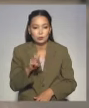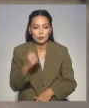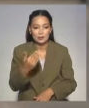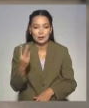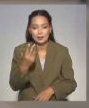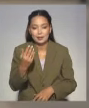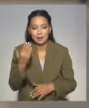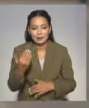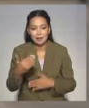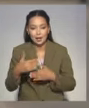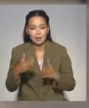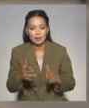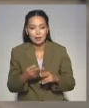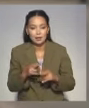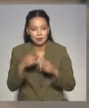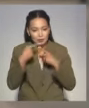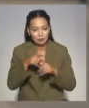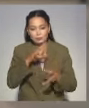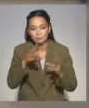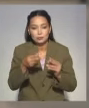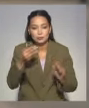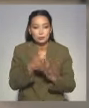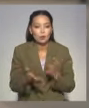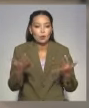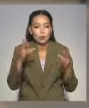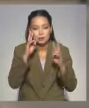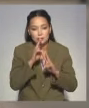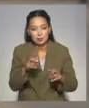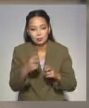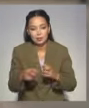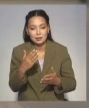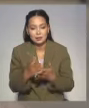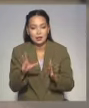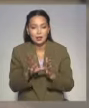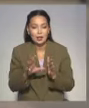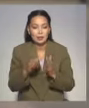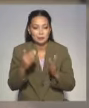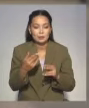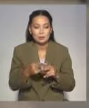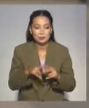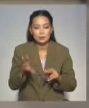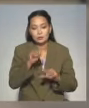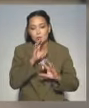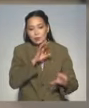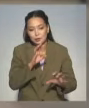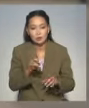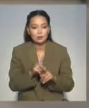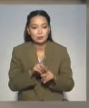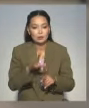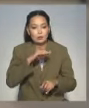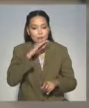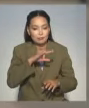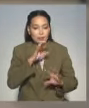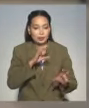катализаторға, жабдықтарға шығын келді. Қазір шығынды толық айта алмаймыз. Аймақта электр энергиясы жеткілікті. Тек қамтамасыз ету және жеткізу жүйесі